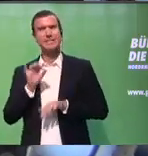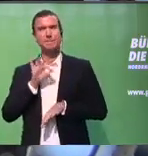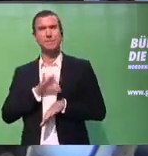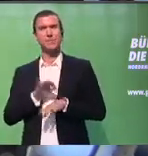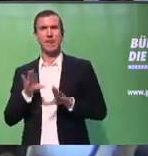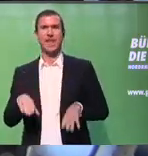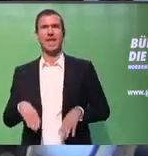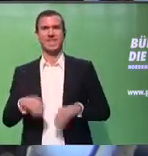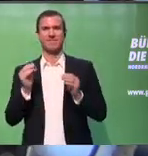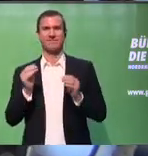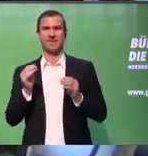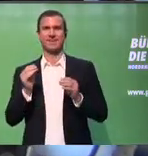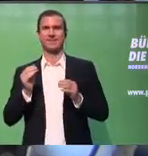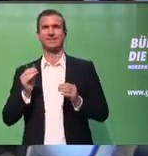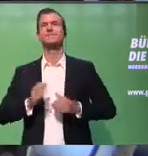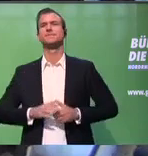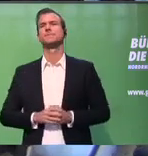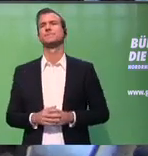beginnen.